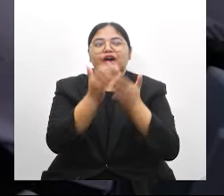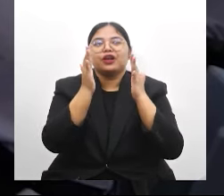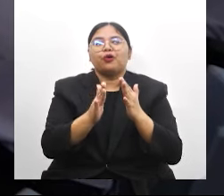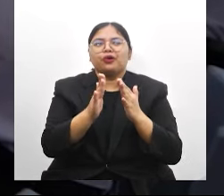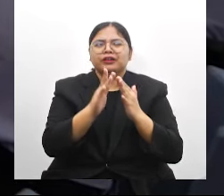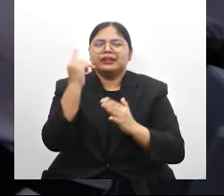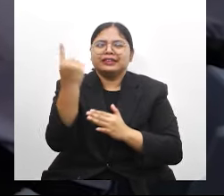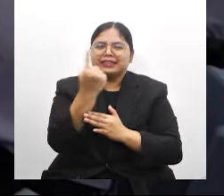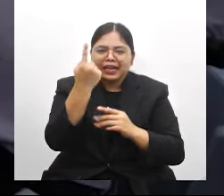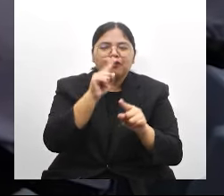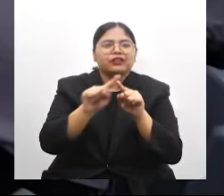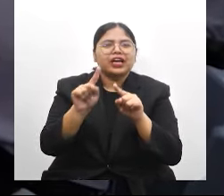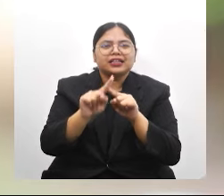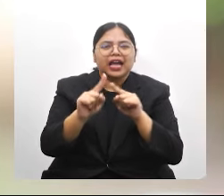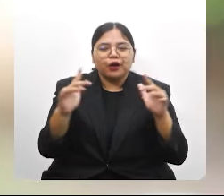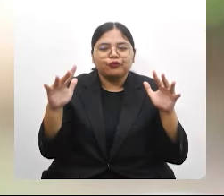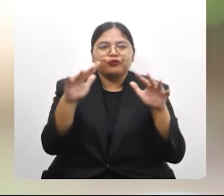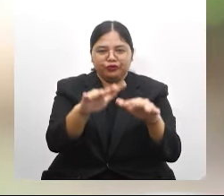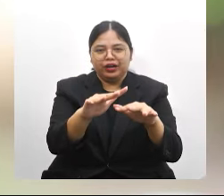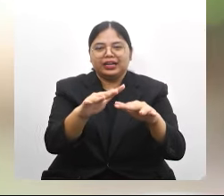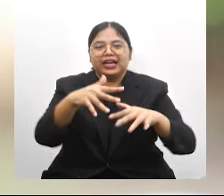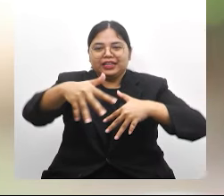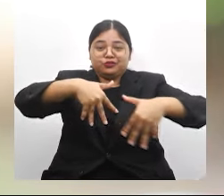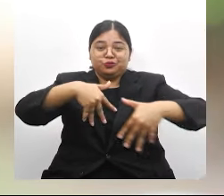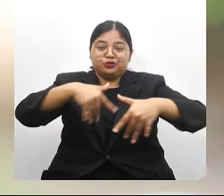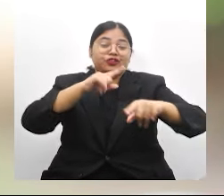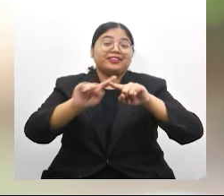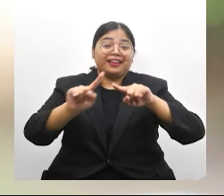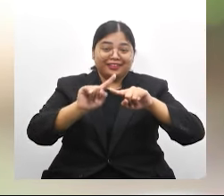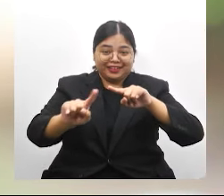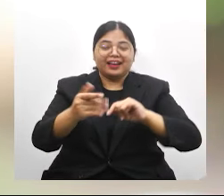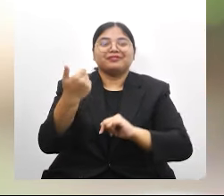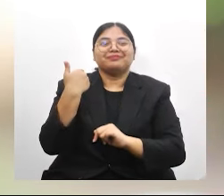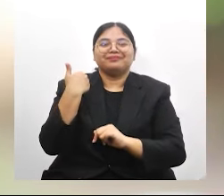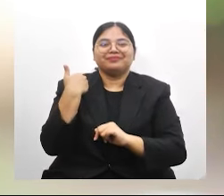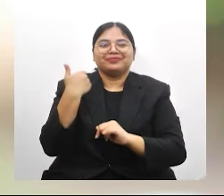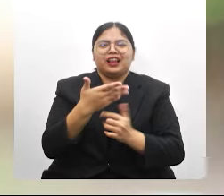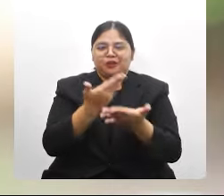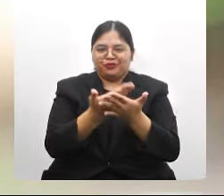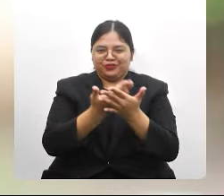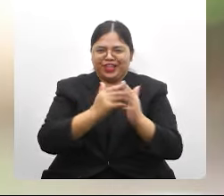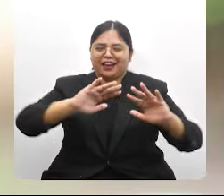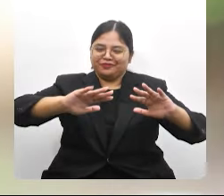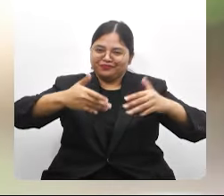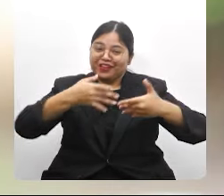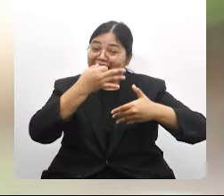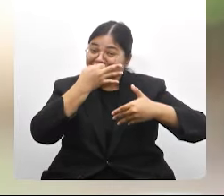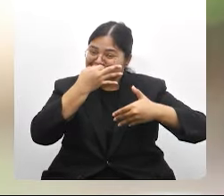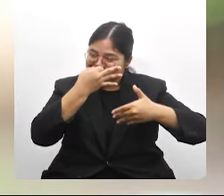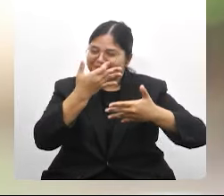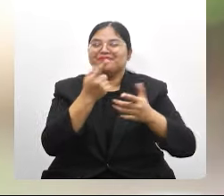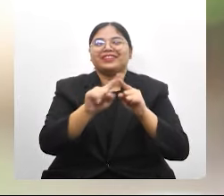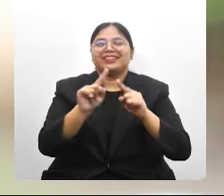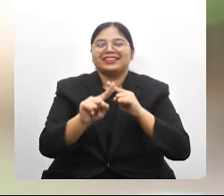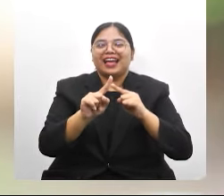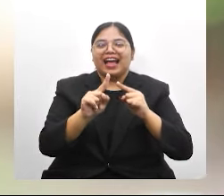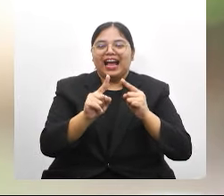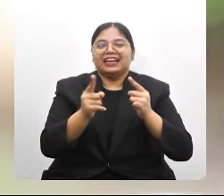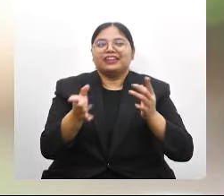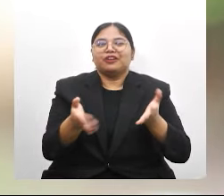เที่ยวที่เข้ามาในพื้นที่เข้ามาในชุมชนแล้วก็เอ่อสามารถเอ่อหารายได้ให้กับตัวเองแล้วก็เพื่อเป็นการช่วยเหลือจุนเจือให้กับ